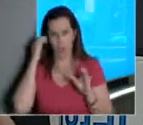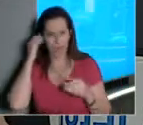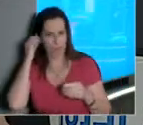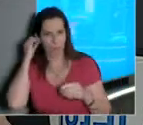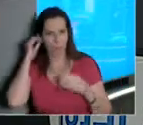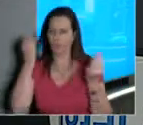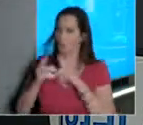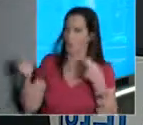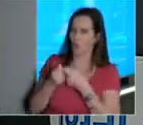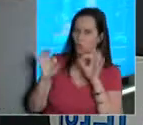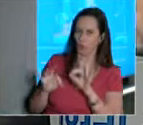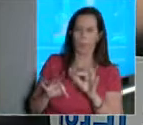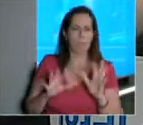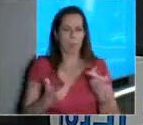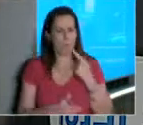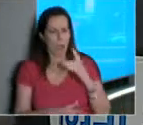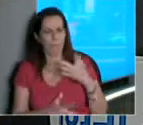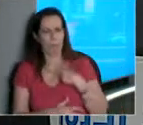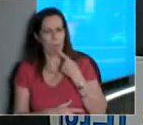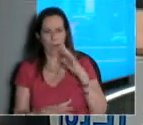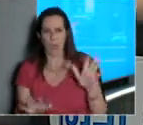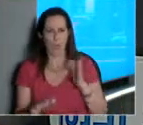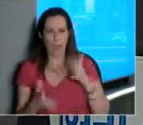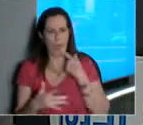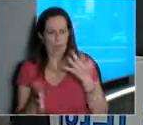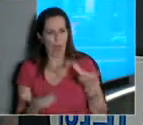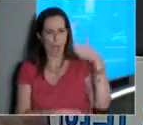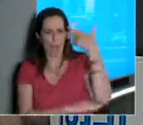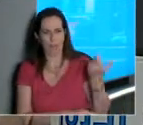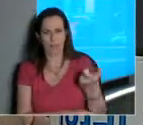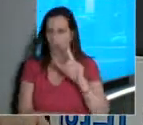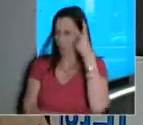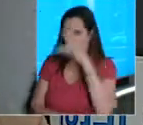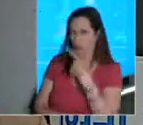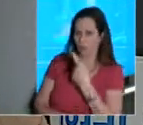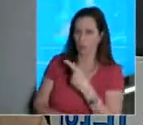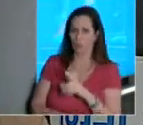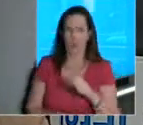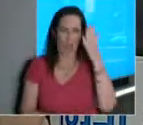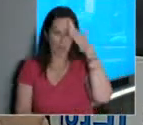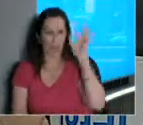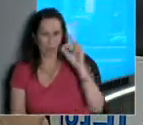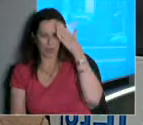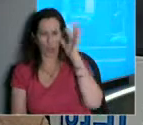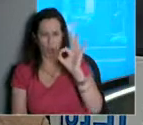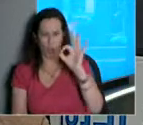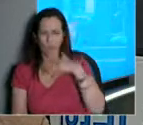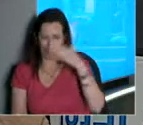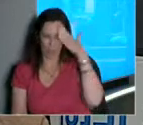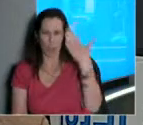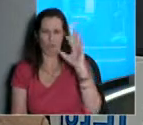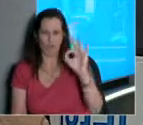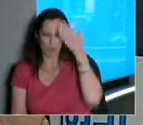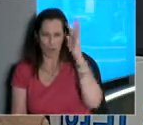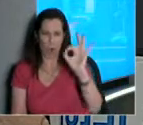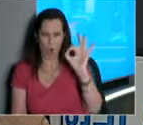דברים שלא קשורים למציאות. מה פופוליזם? כי את לא מכירה את המאבק, ואת לא יודעת על מה את מדברת. אני